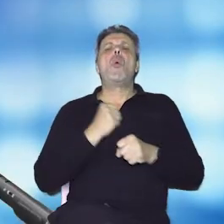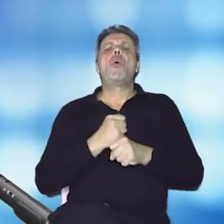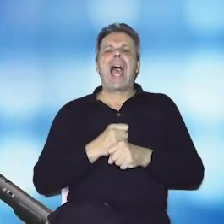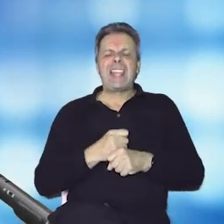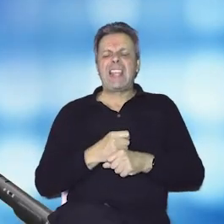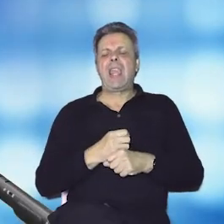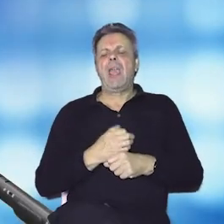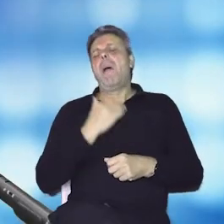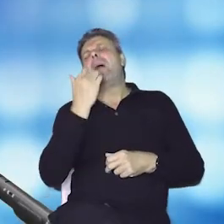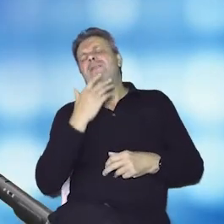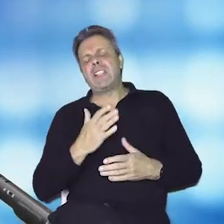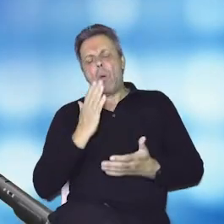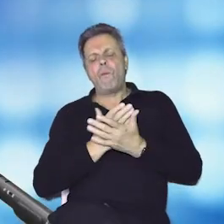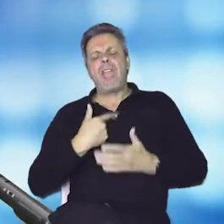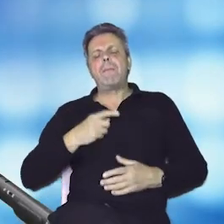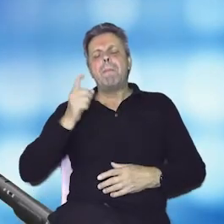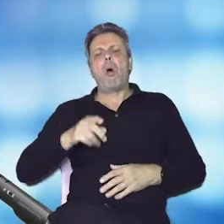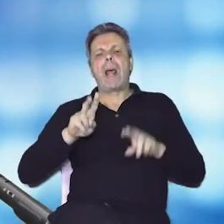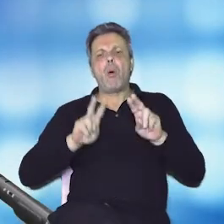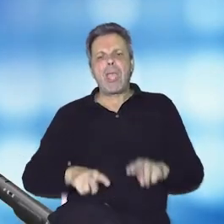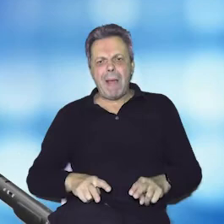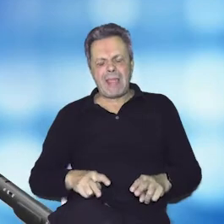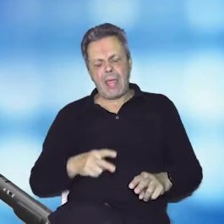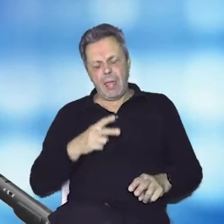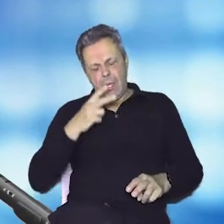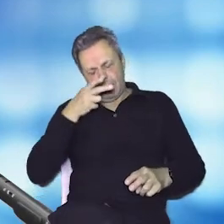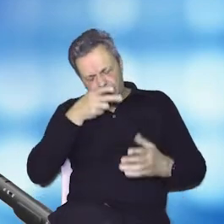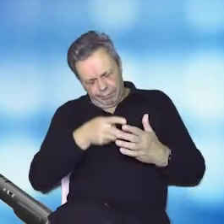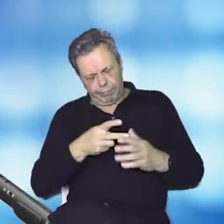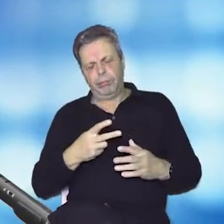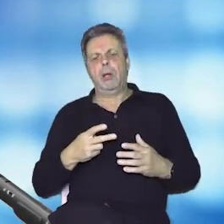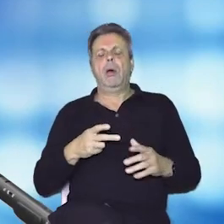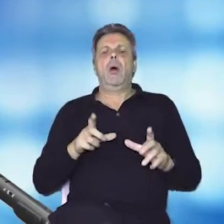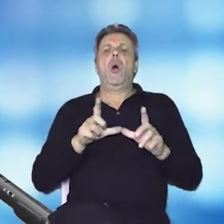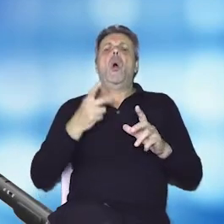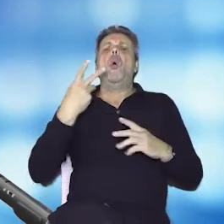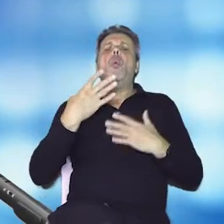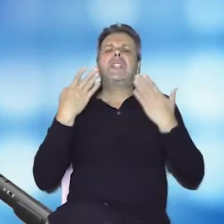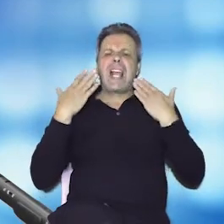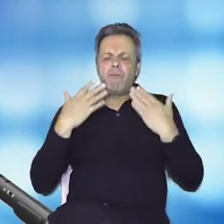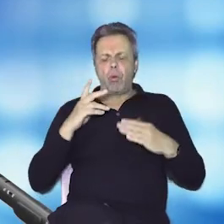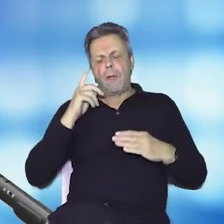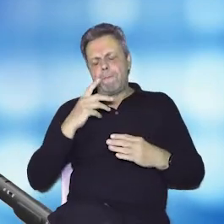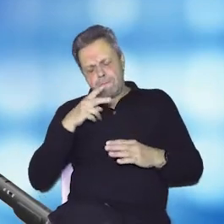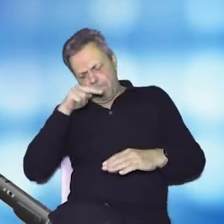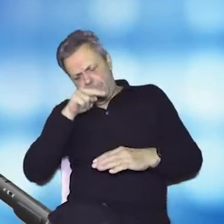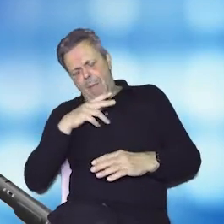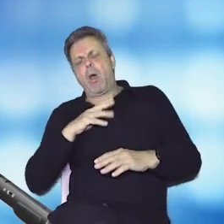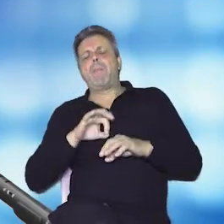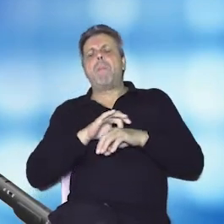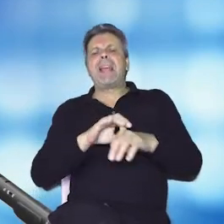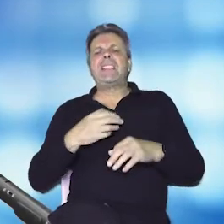na slijepo. Uvijek moramo imati taj monitoring ultrazvuka, moramo vidjeti gdje smo, moramo pratiti svoj